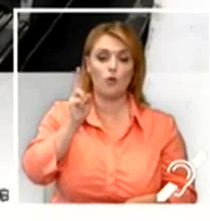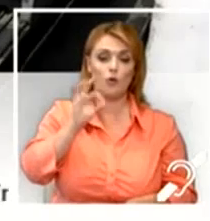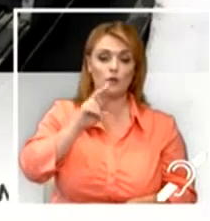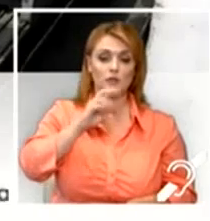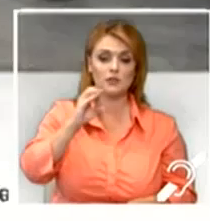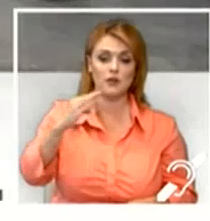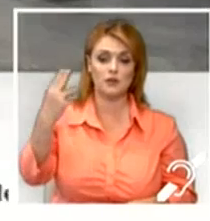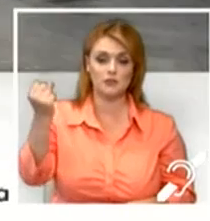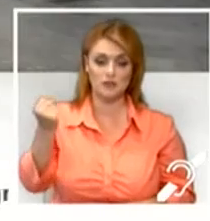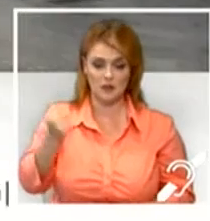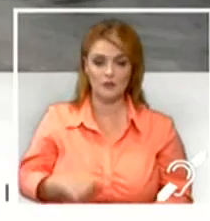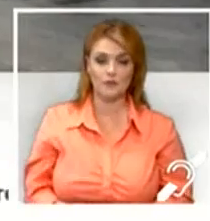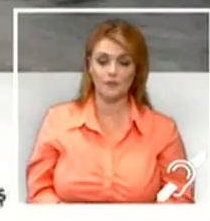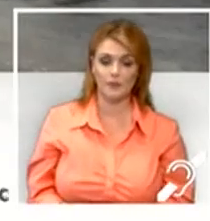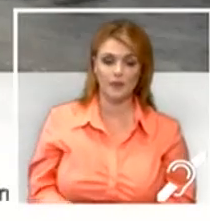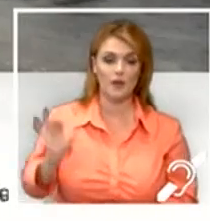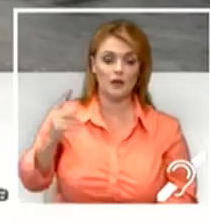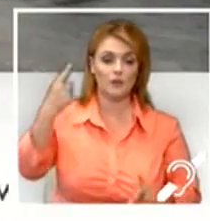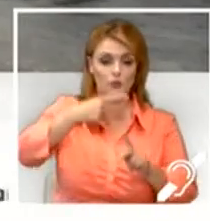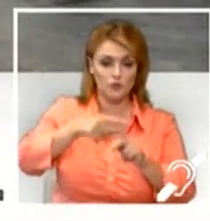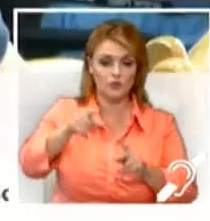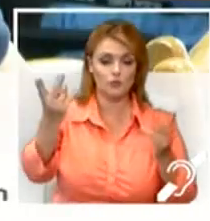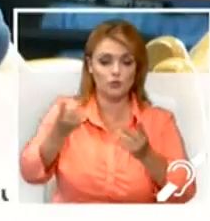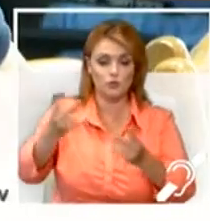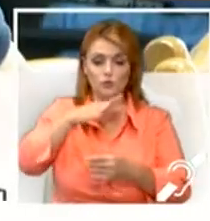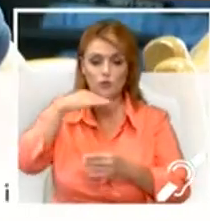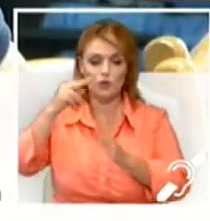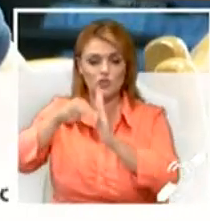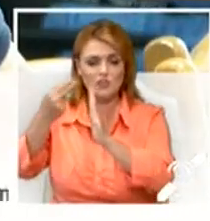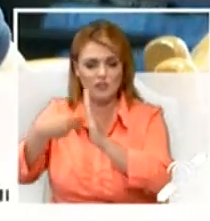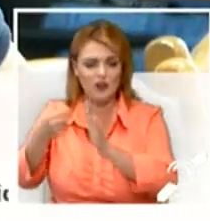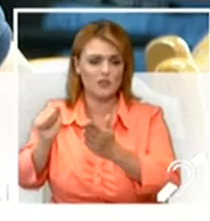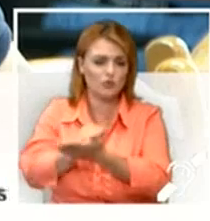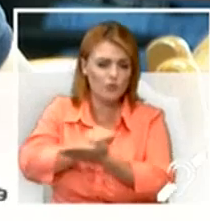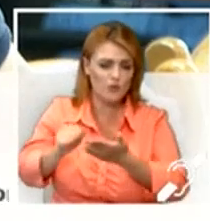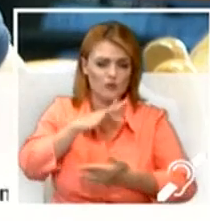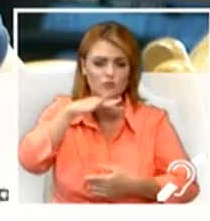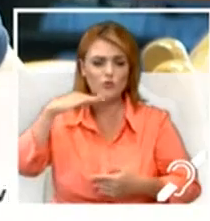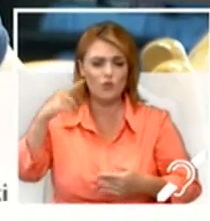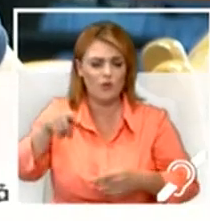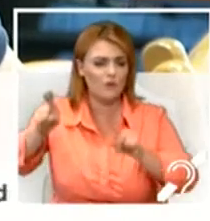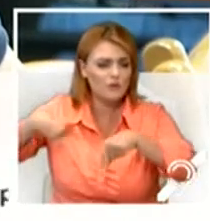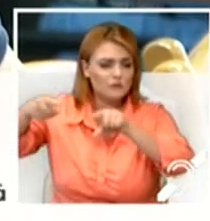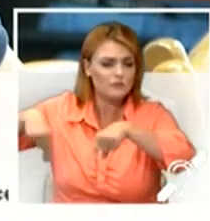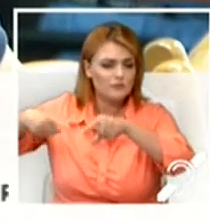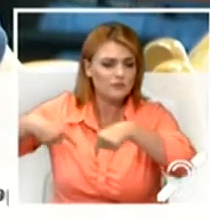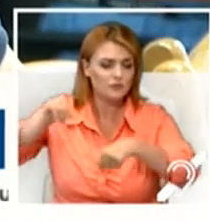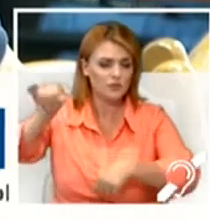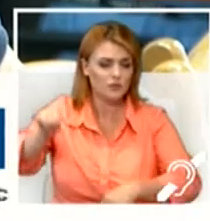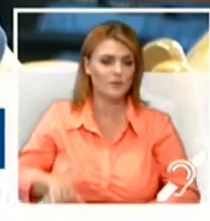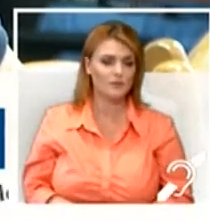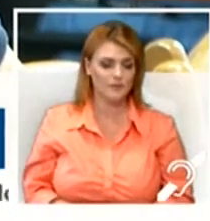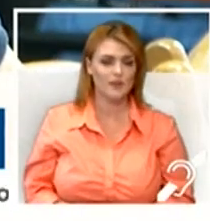și feroviar, dar și optimizarea certificatelor fitosanitare. Cât de trist ar suna, pentru noi este o oportunitate acum să